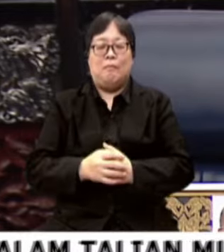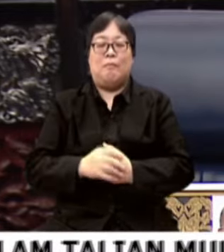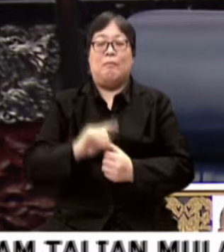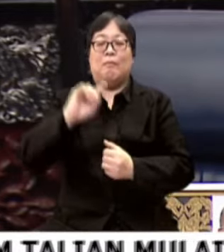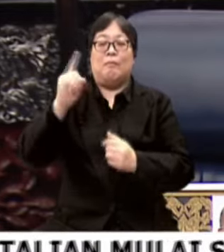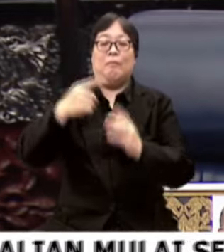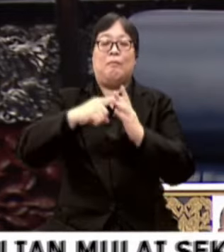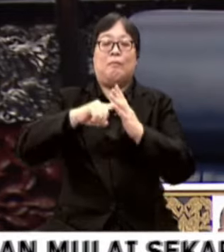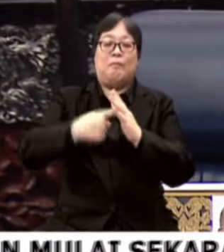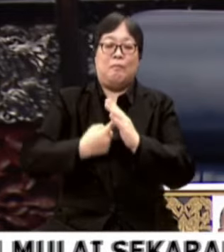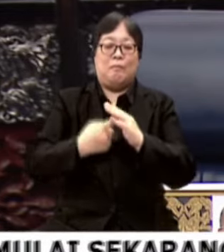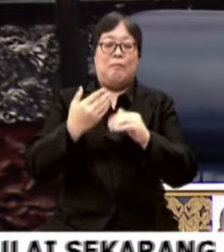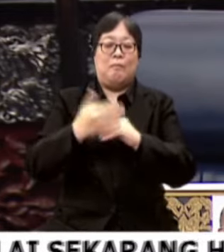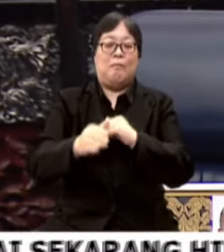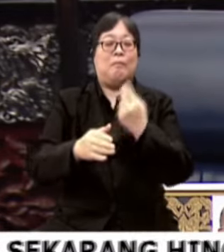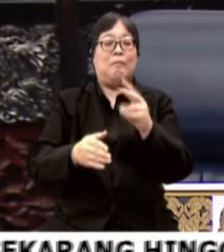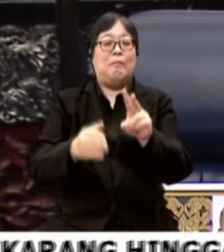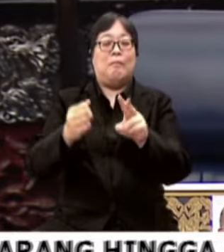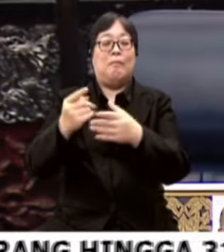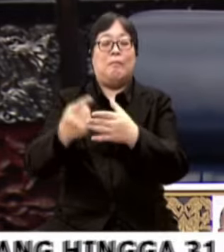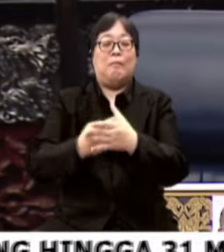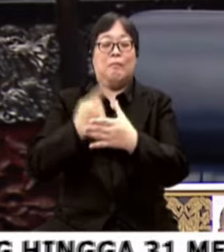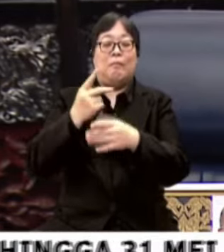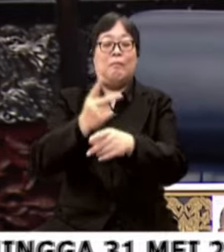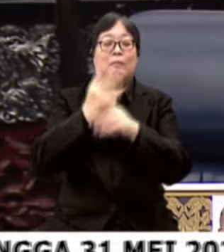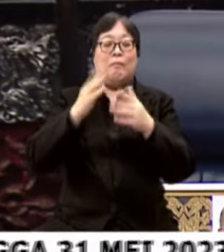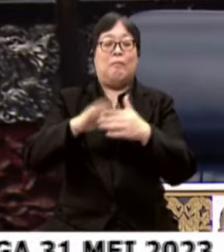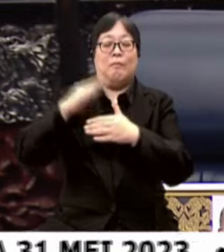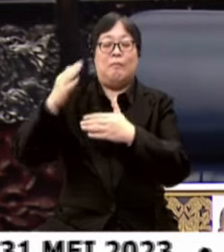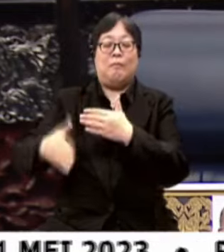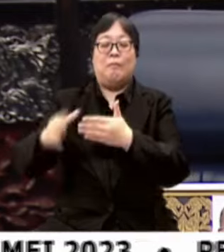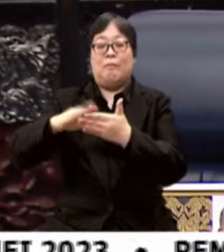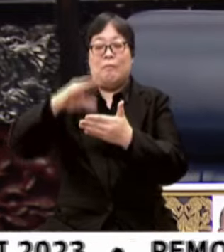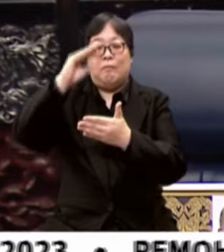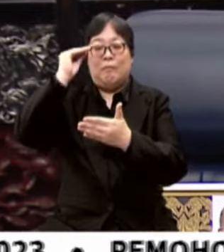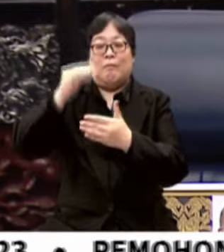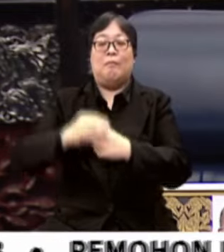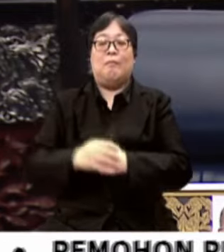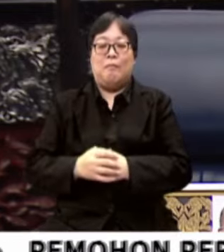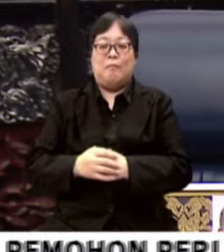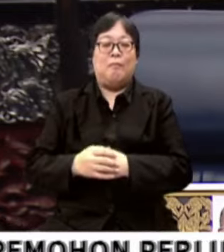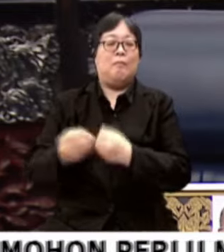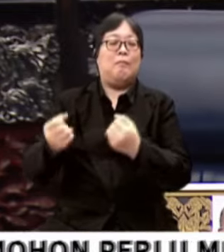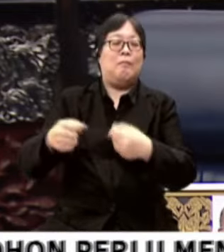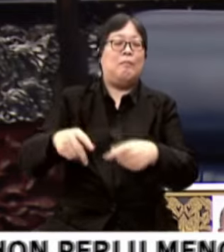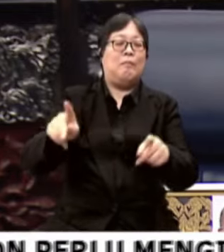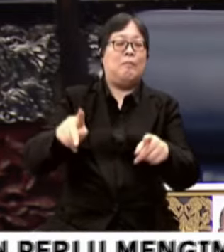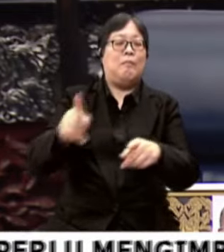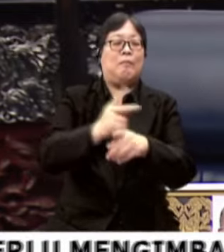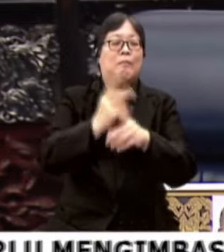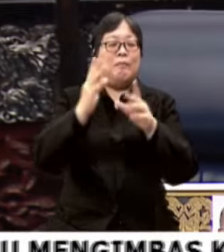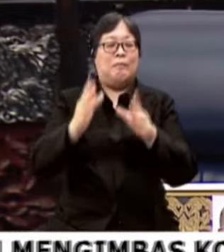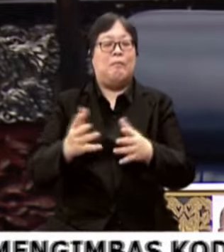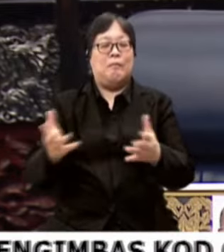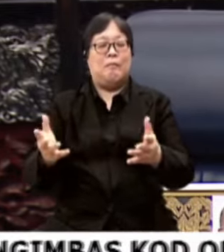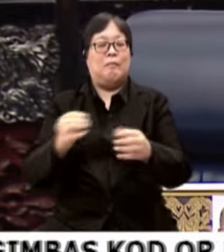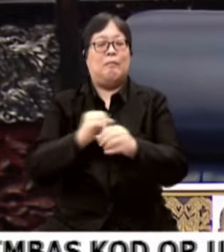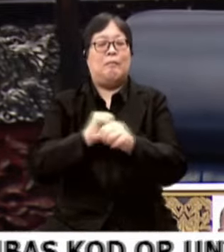bermula selepas 12 bulan peminjam menamatkan pengajian untuk memberi ruang kepada peminjam membuat